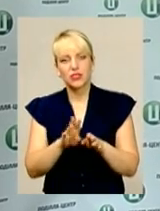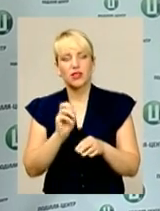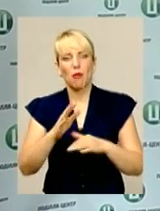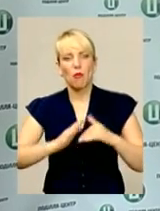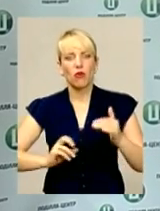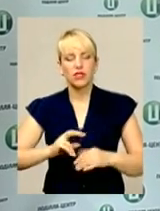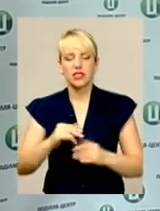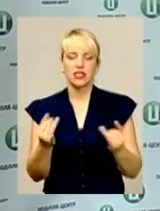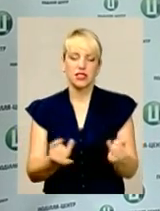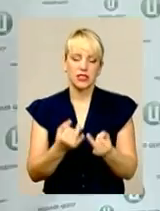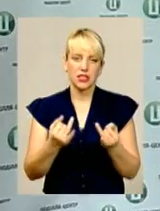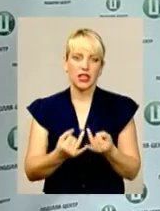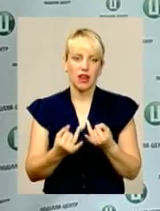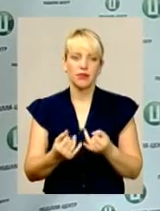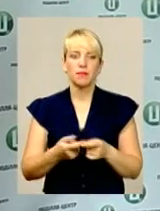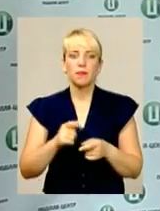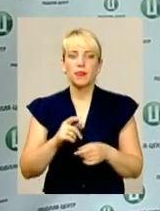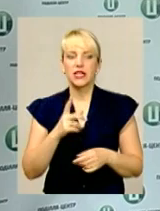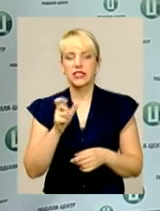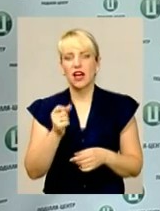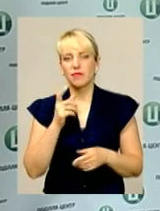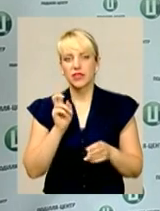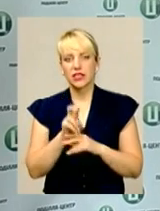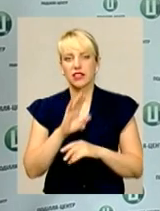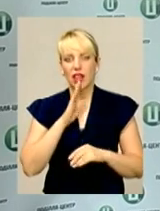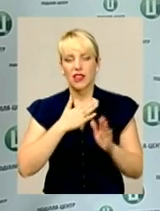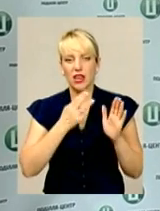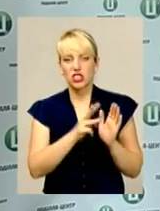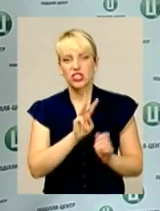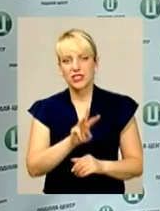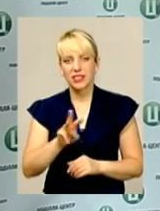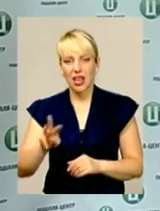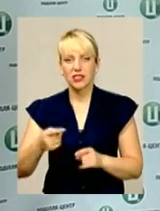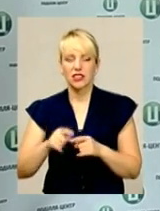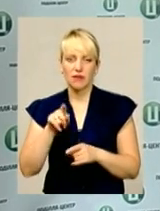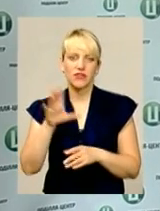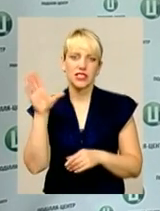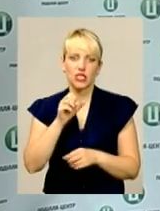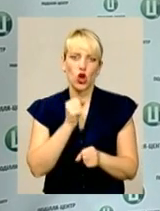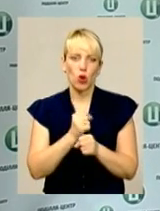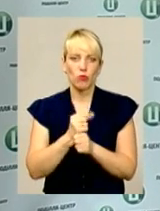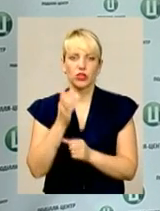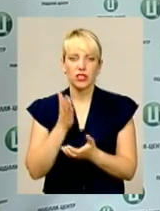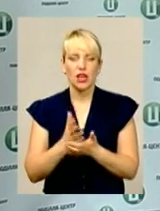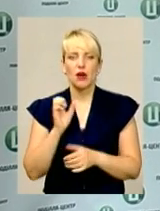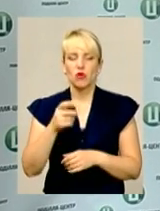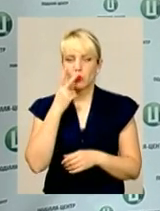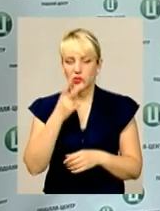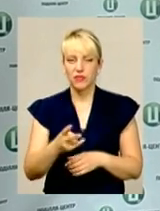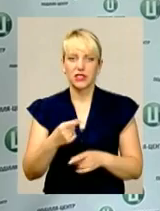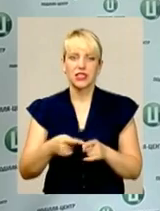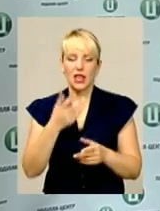дуже цікаві, вони такі самобутні. Я думаю, якщо зайти на наш сайт, всі там є ці роботи, і можете їх подивитися,